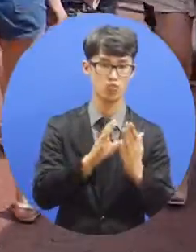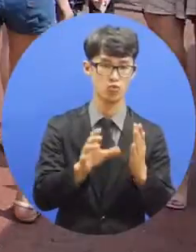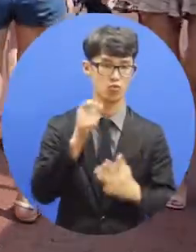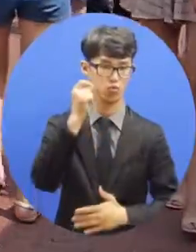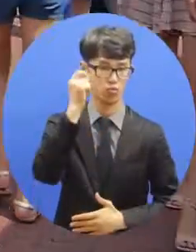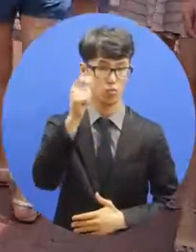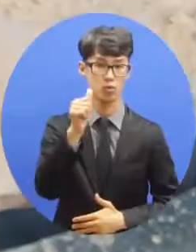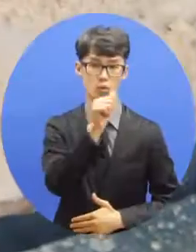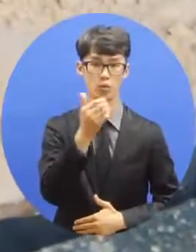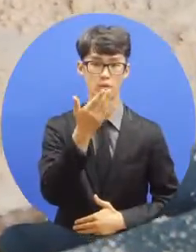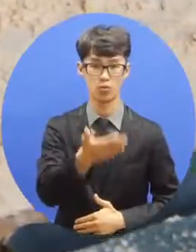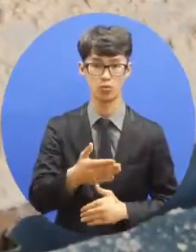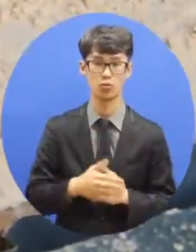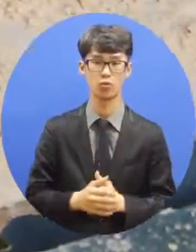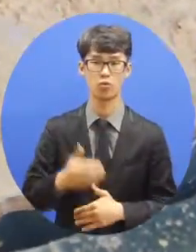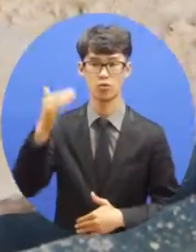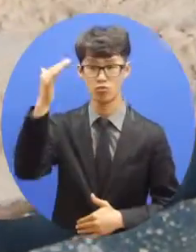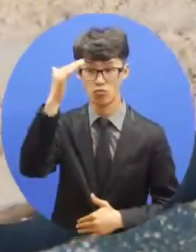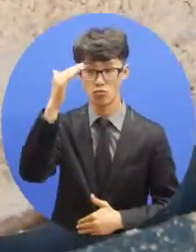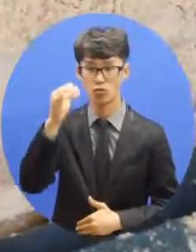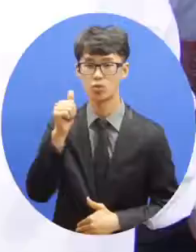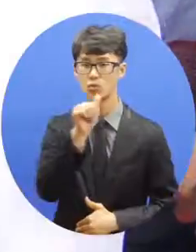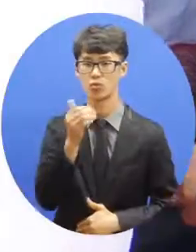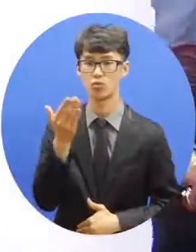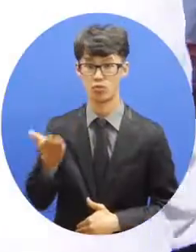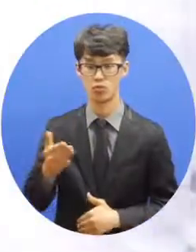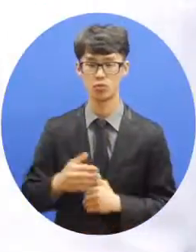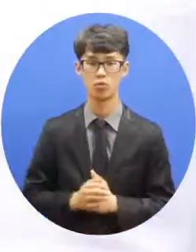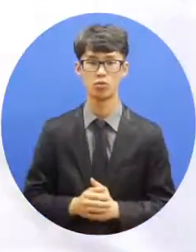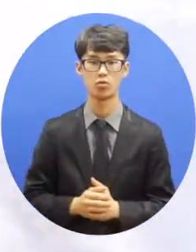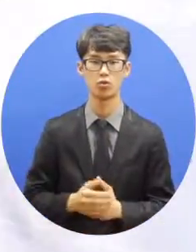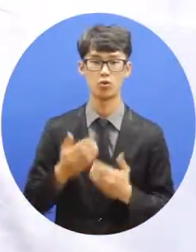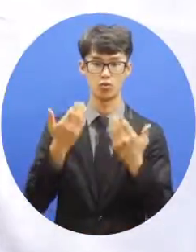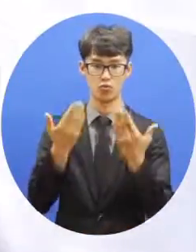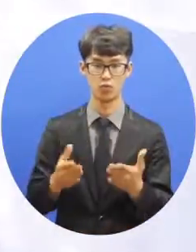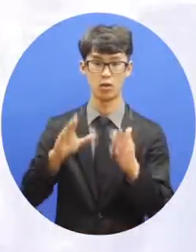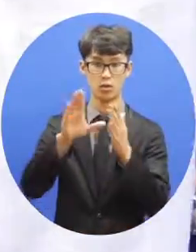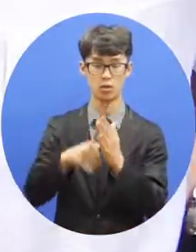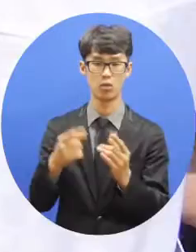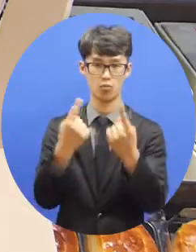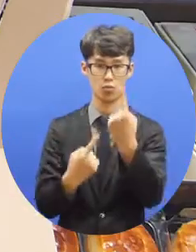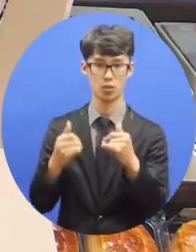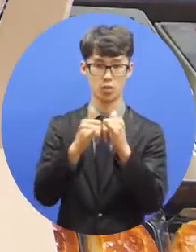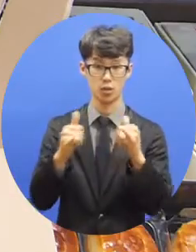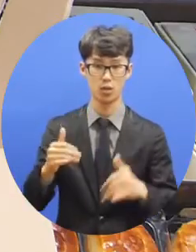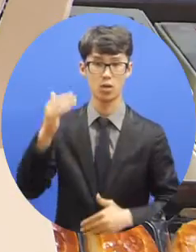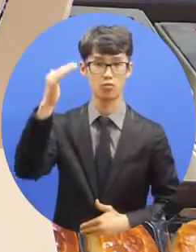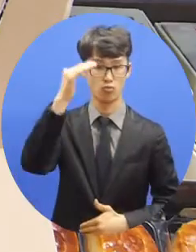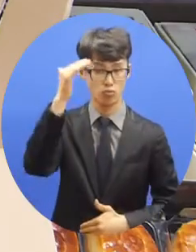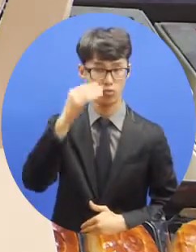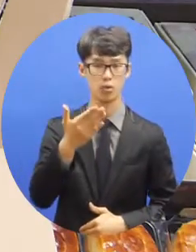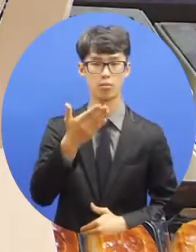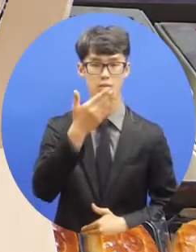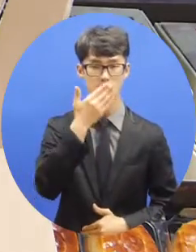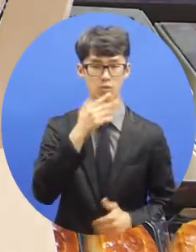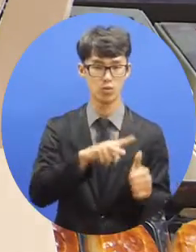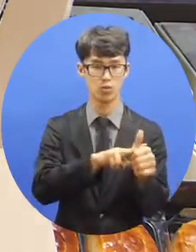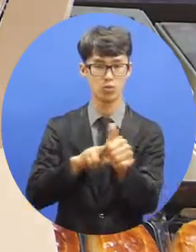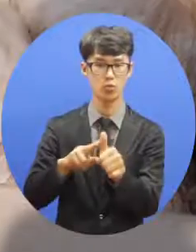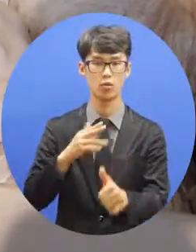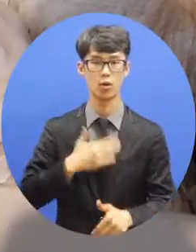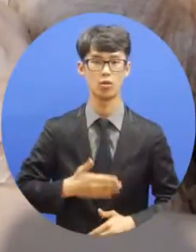홍보하고 관광 자원을 홍보하는 등 휴가철 고속도로 이용객들에게 다양한 볼거리와 먹거리, 관광 정보